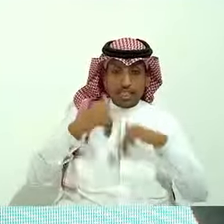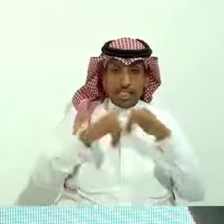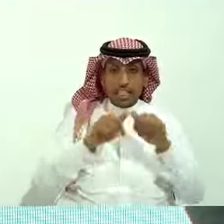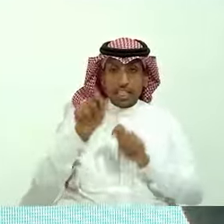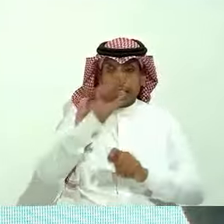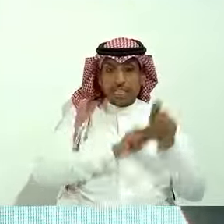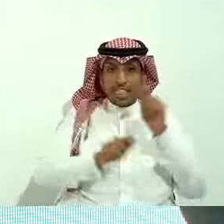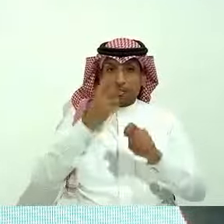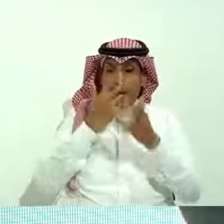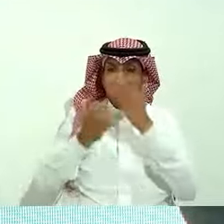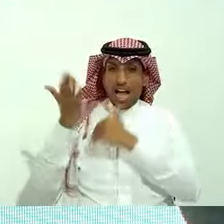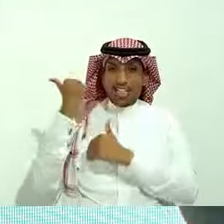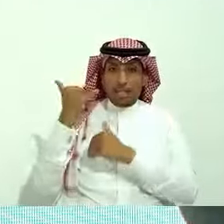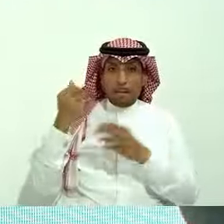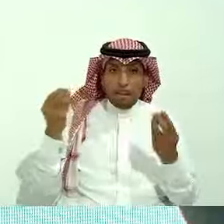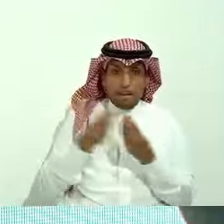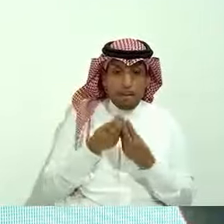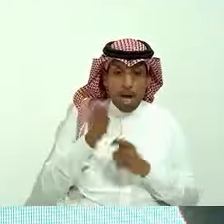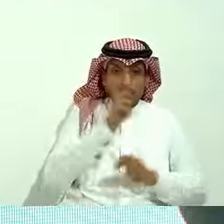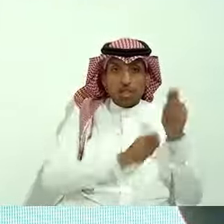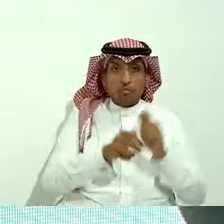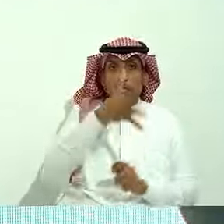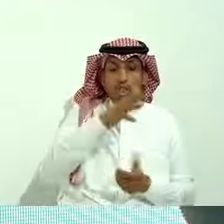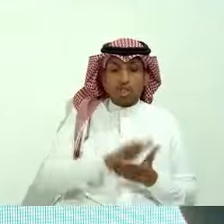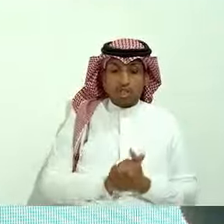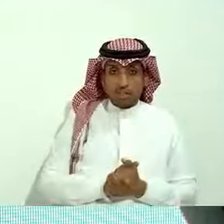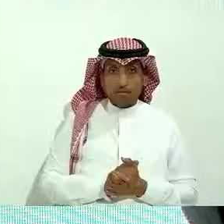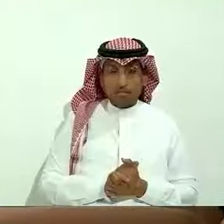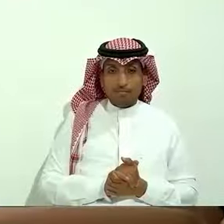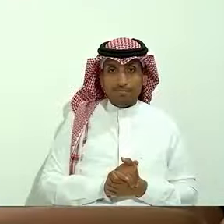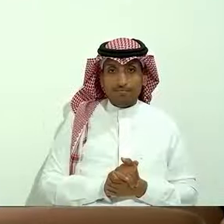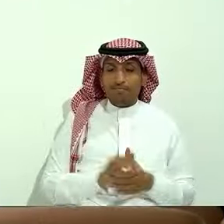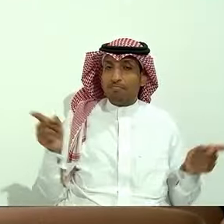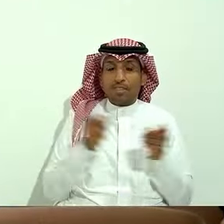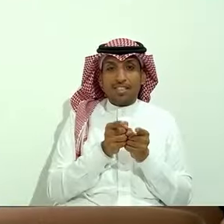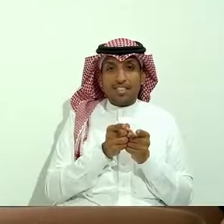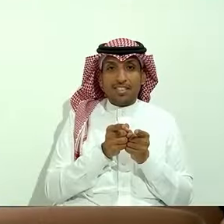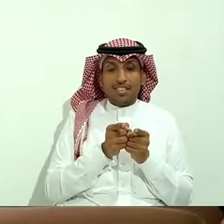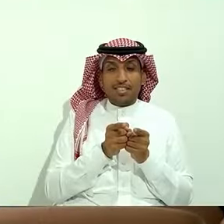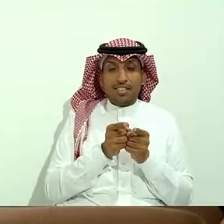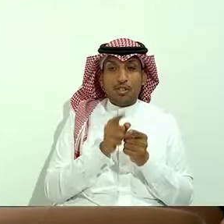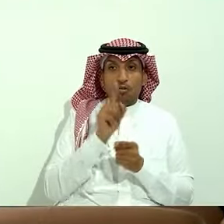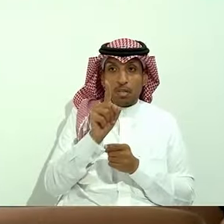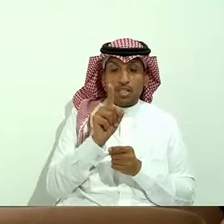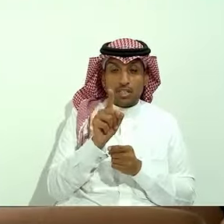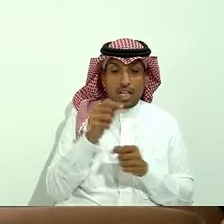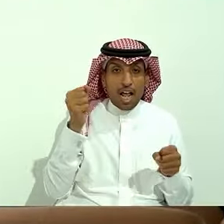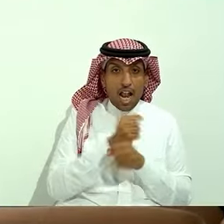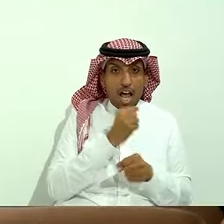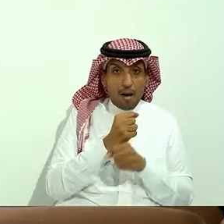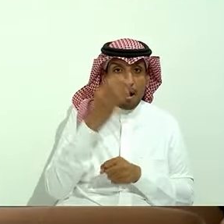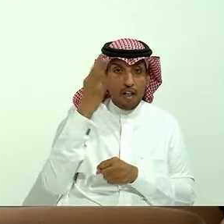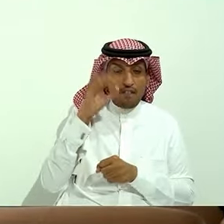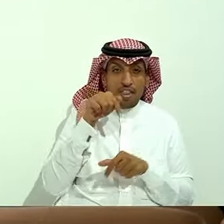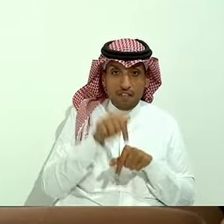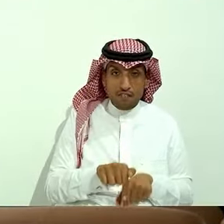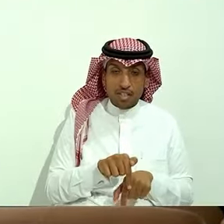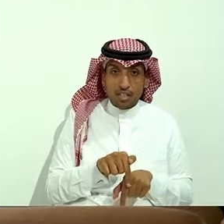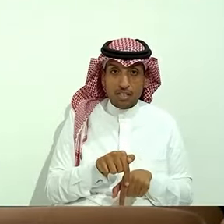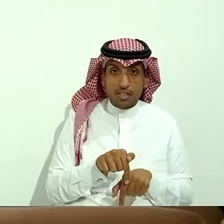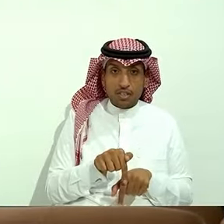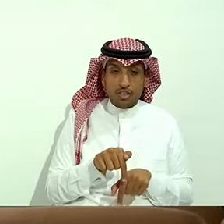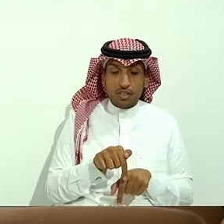التصميم التقليدي على التصميم الحديث باختصار. وبعدين اللمسات الفنية اللي موجودة، يعني